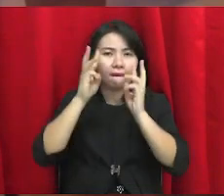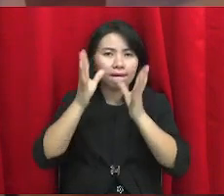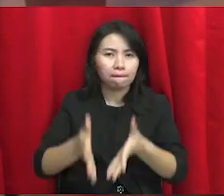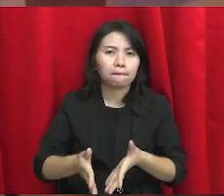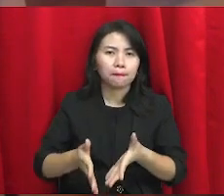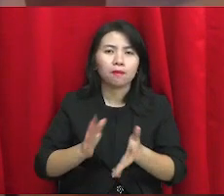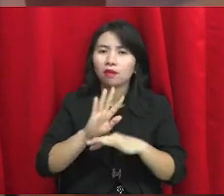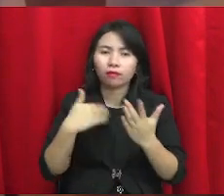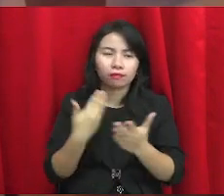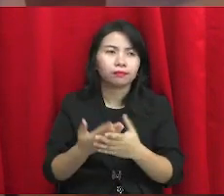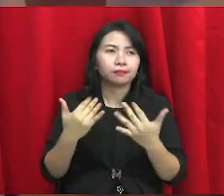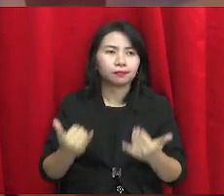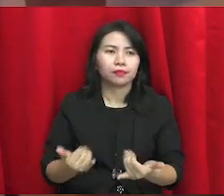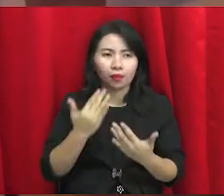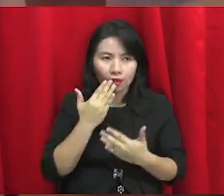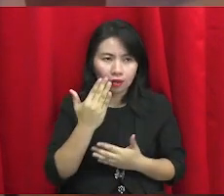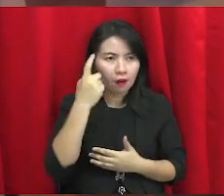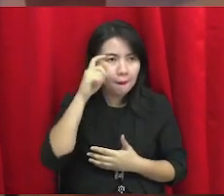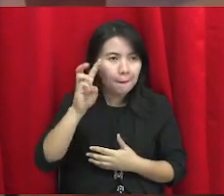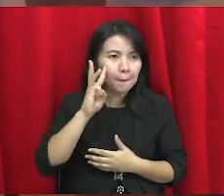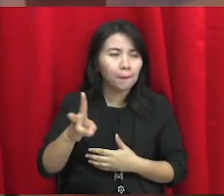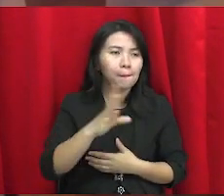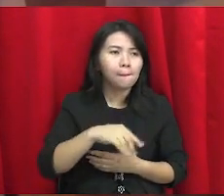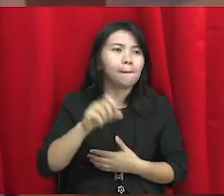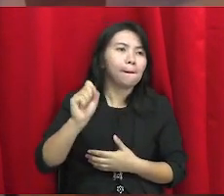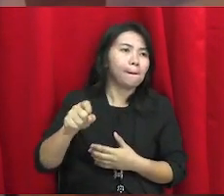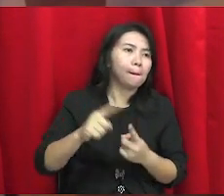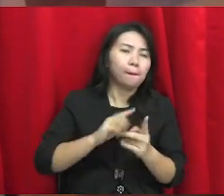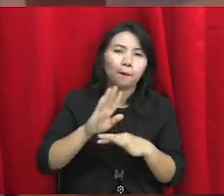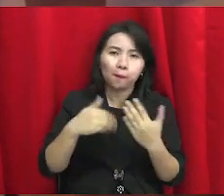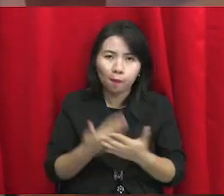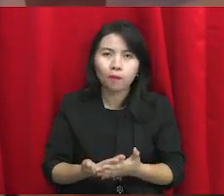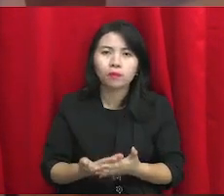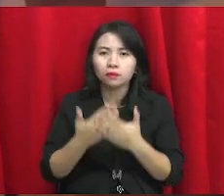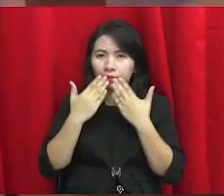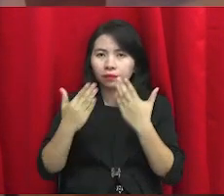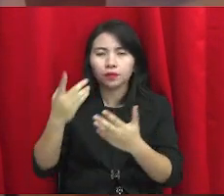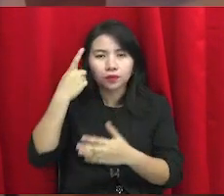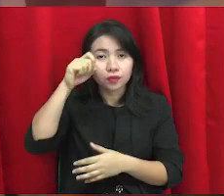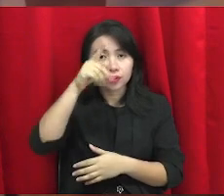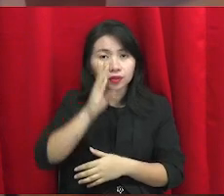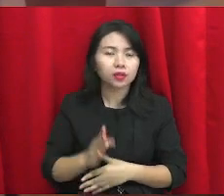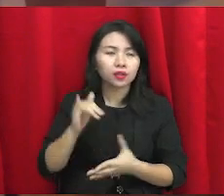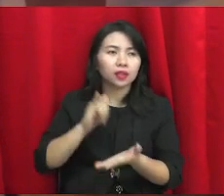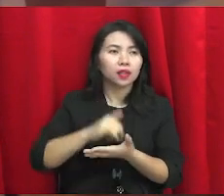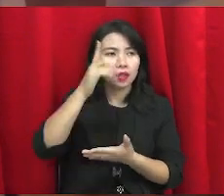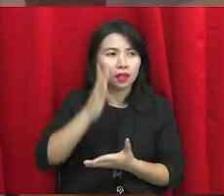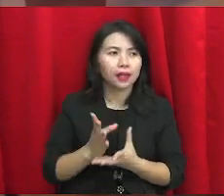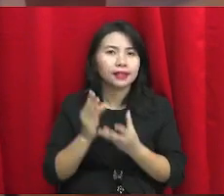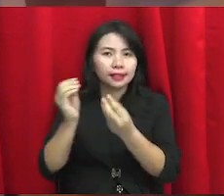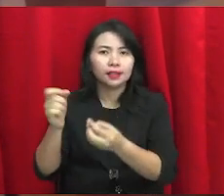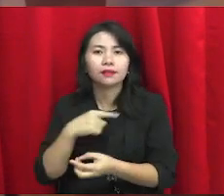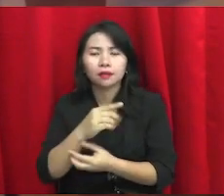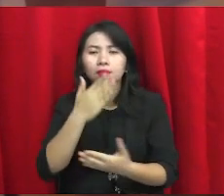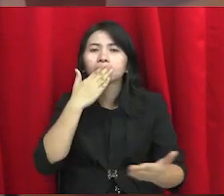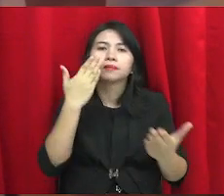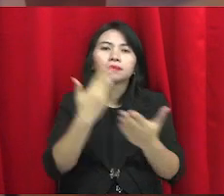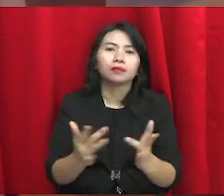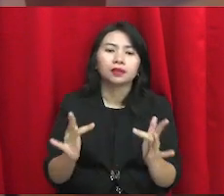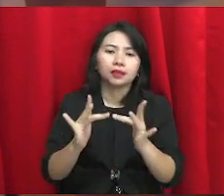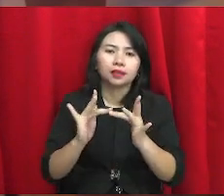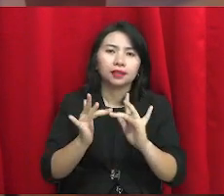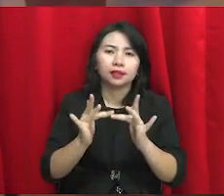nationwide and worldwide, thank you for tuning in. And of course, maraming salamat sa Panginoon dahil binigyan tayo ng malakas na internet